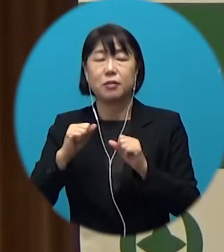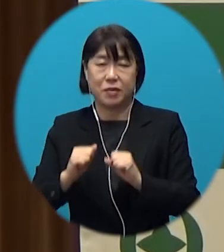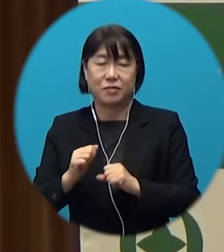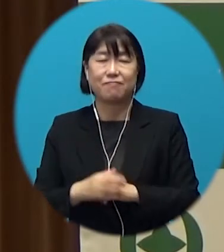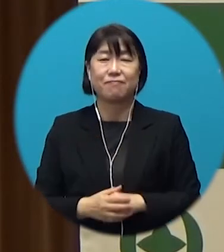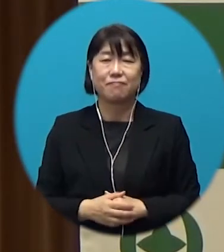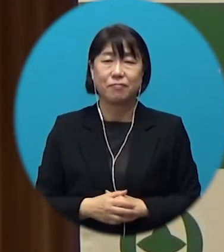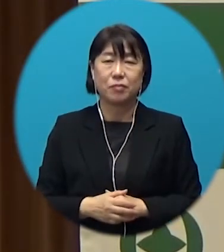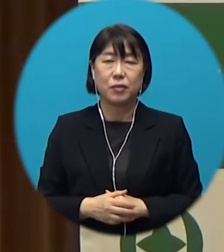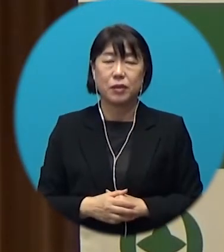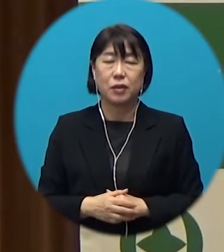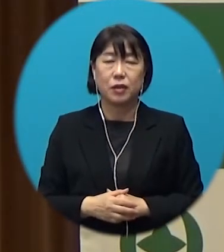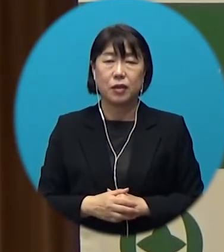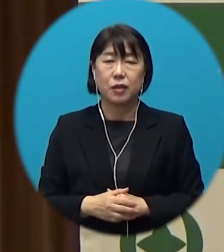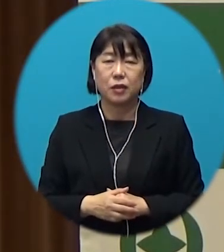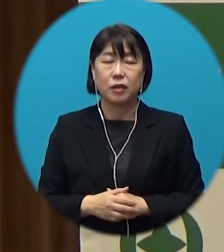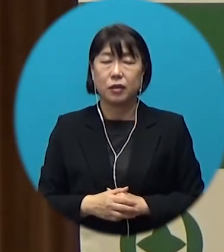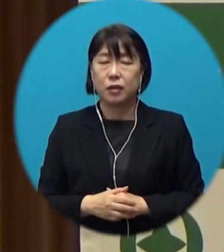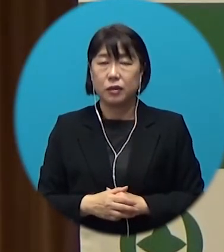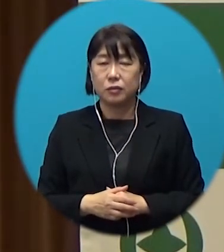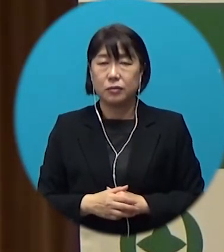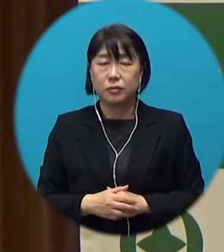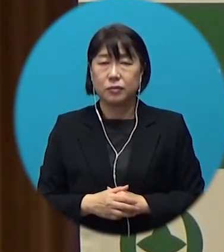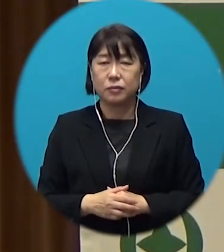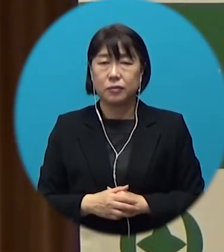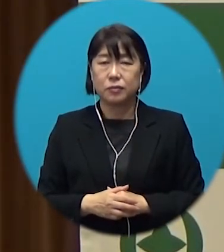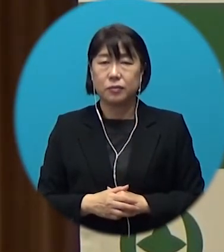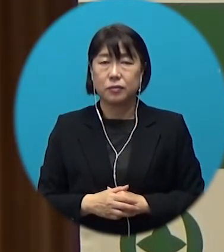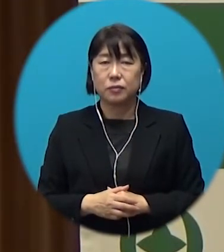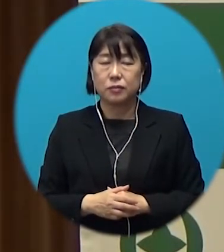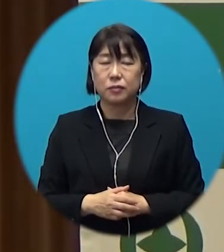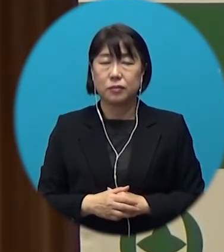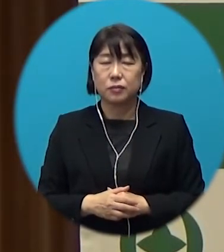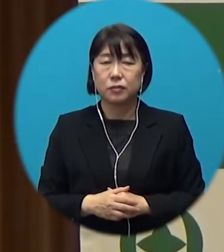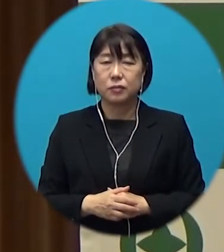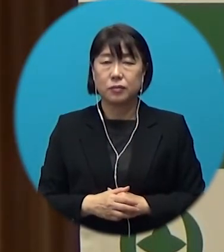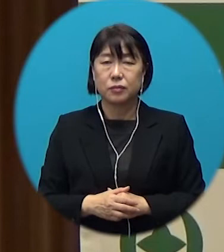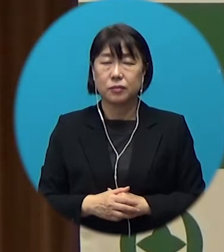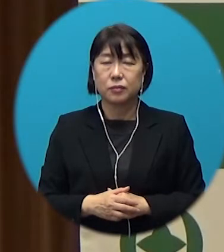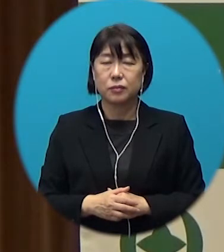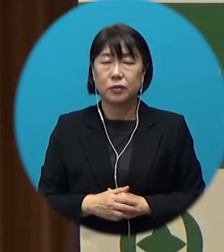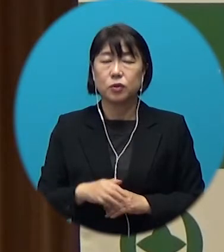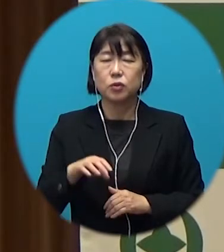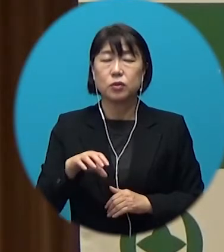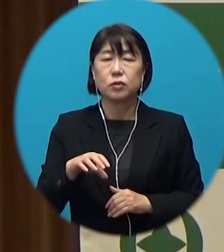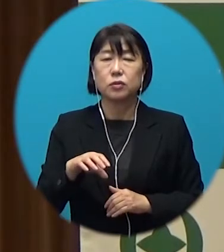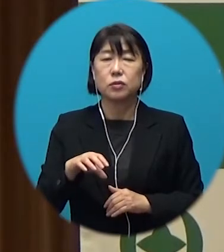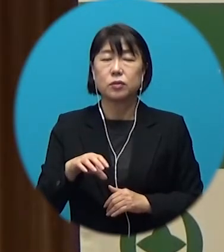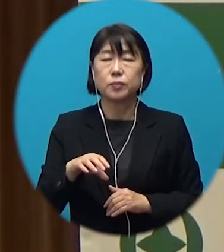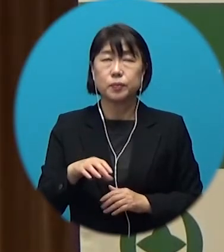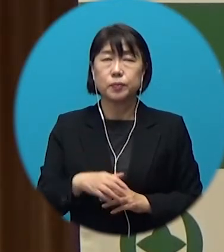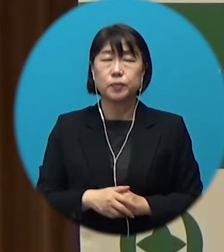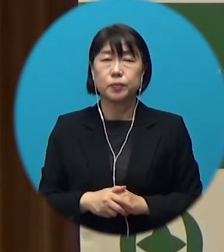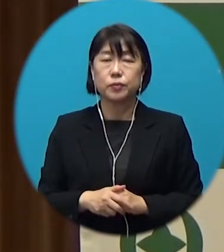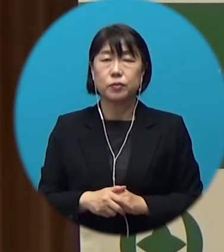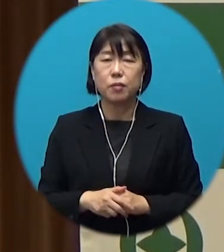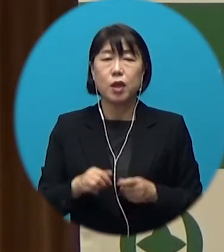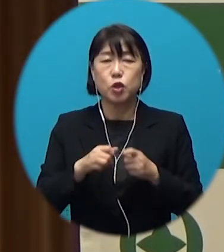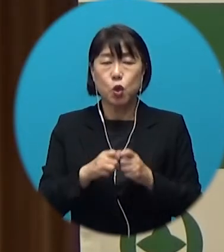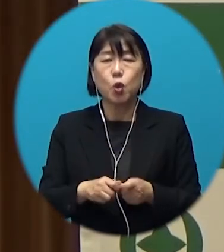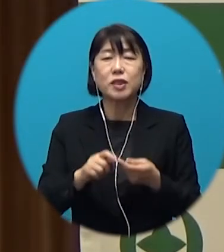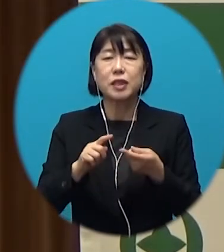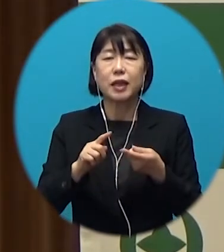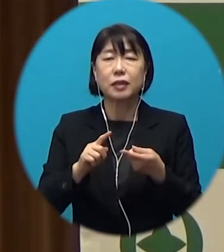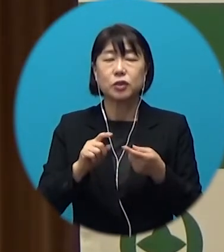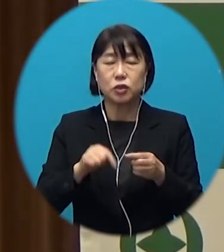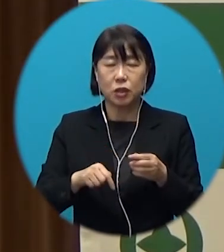はい、それも情報とか担当部署に、 そうですね、総合的にお伝えしていますので、詳細については担当部署